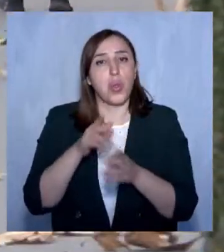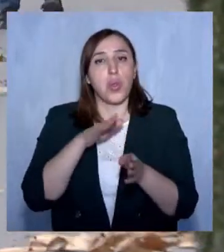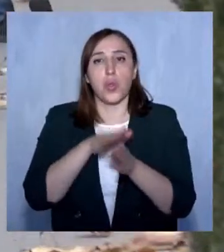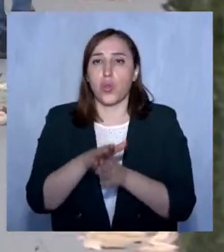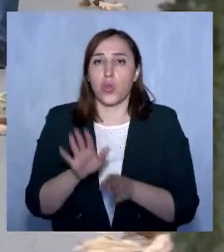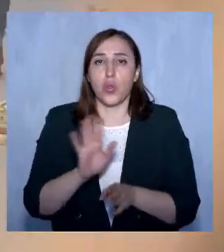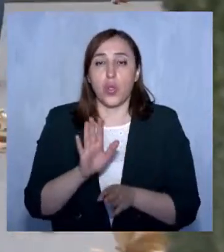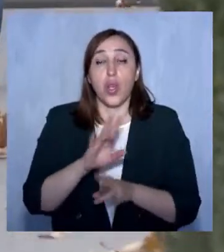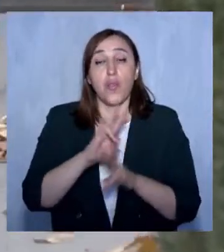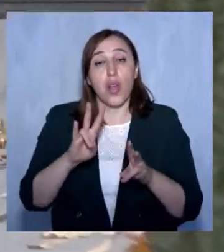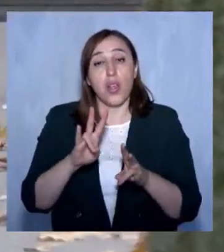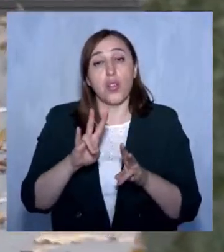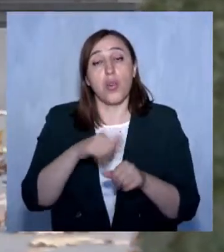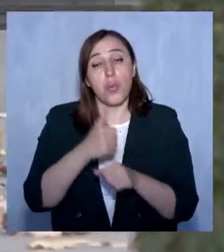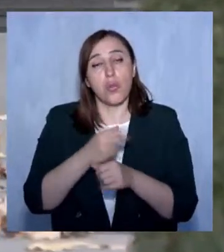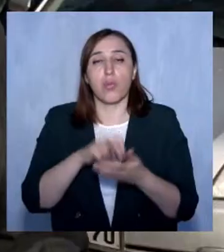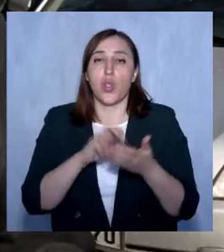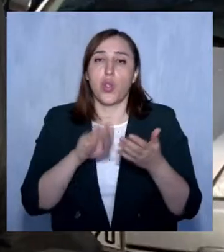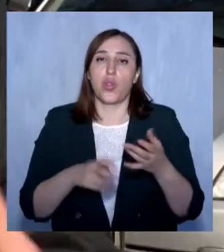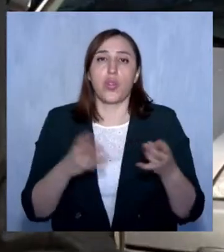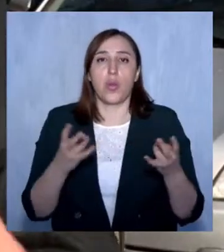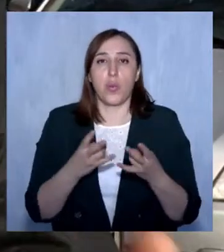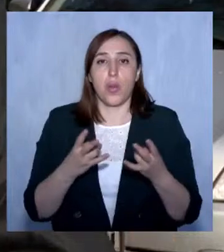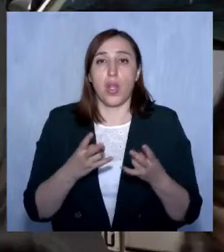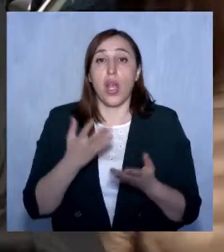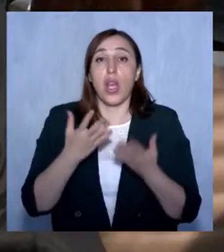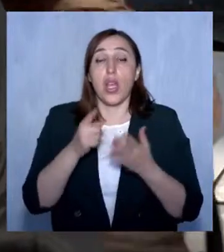վարճապետը պետք է հրաժարական տա։